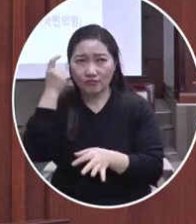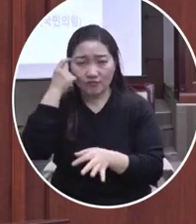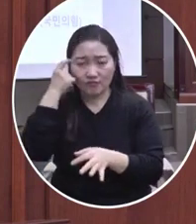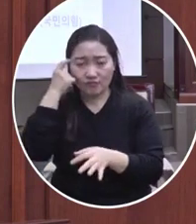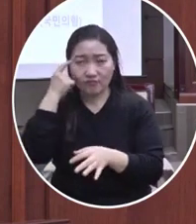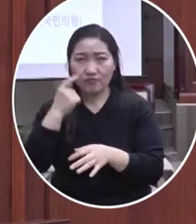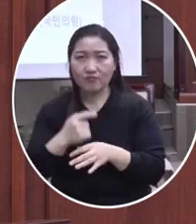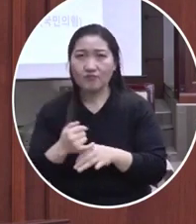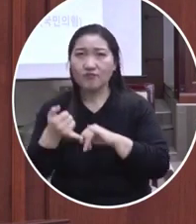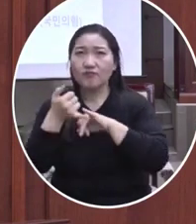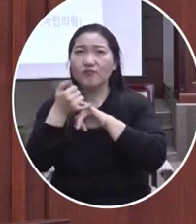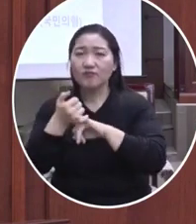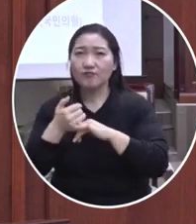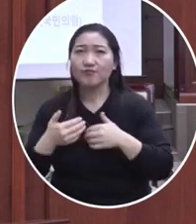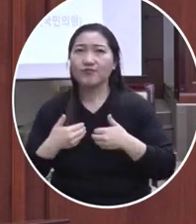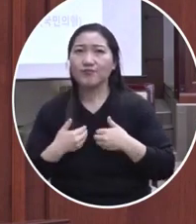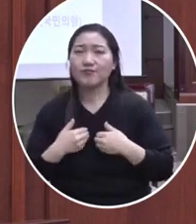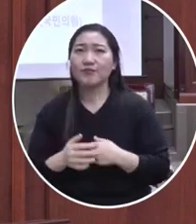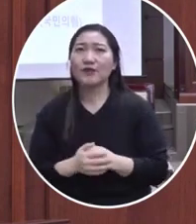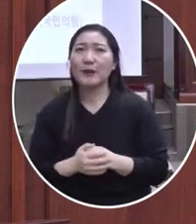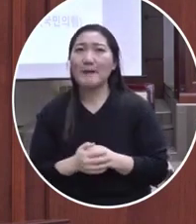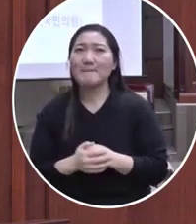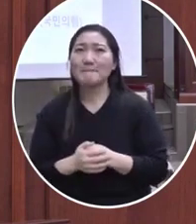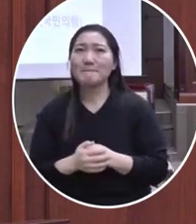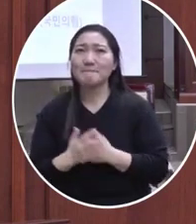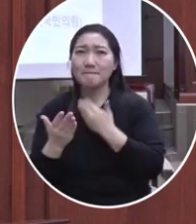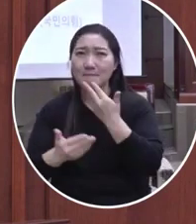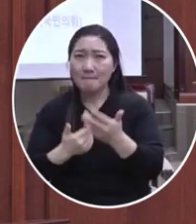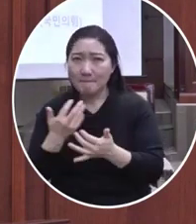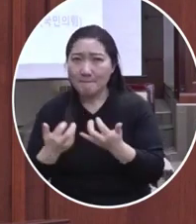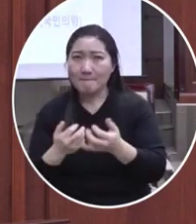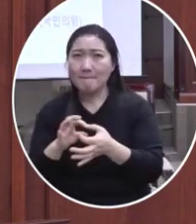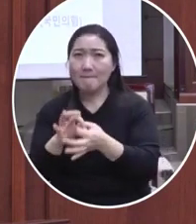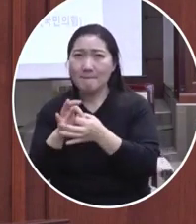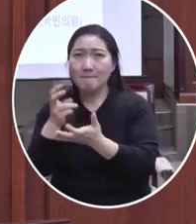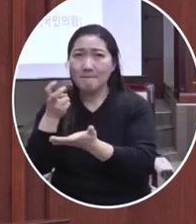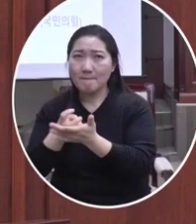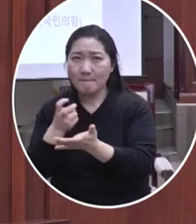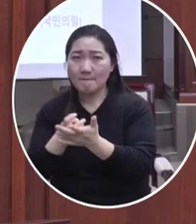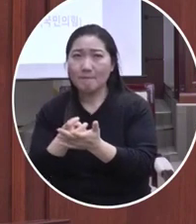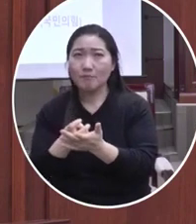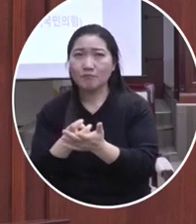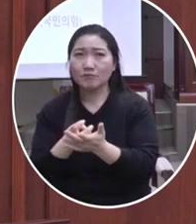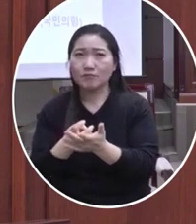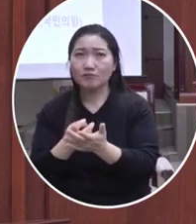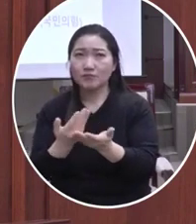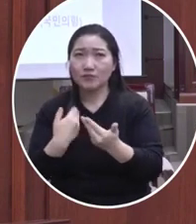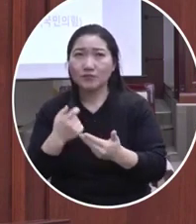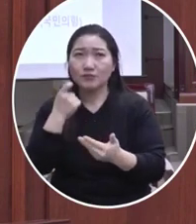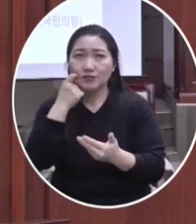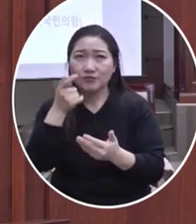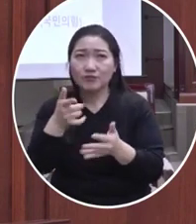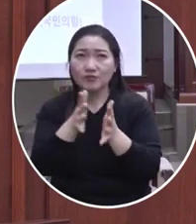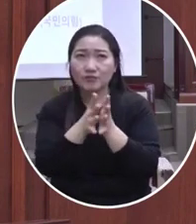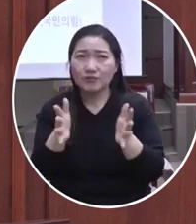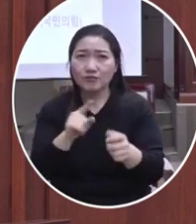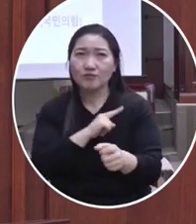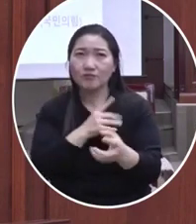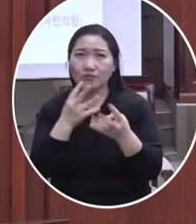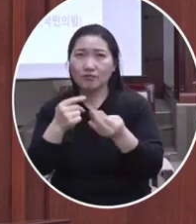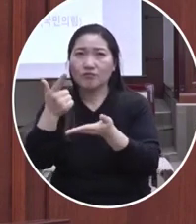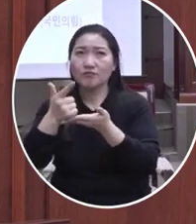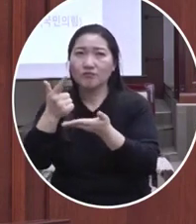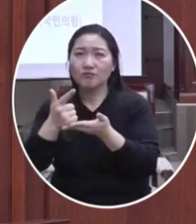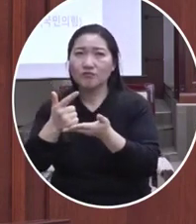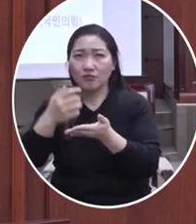투자라는 인식의 전환이 절대적으로 필요합니다 각종 화재 안전 관련 법령의 사각지대에 있는 아파트가 가장